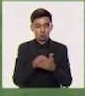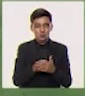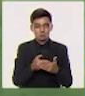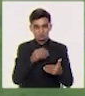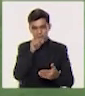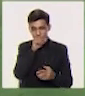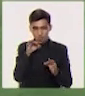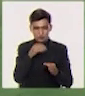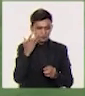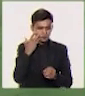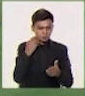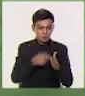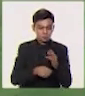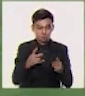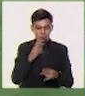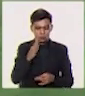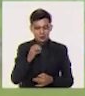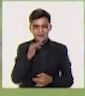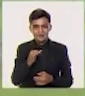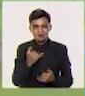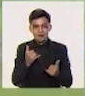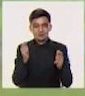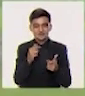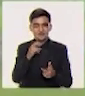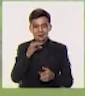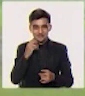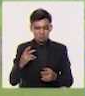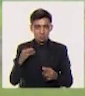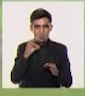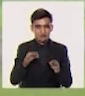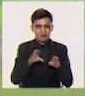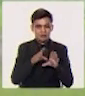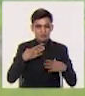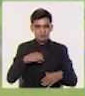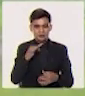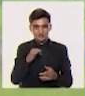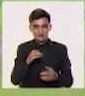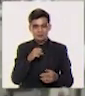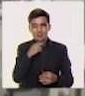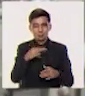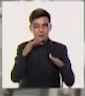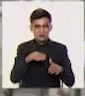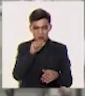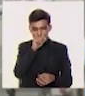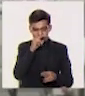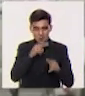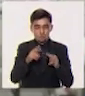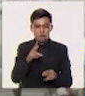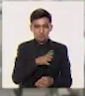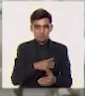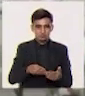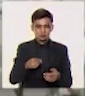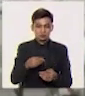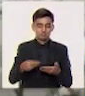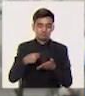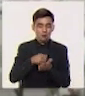құстарын қамауда ұстап отыру тиіс. Бірақ карантиндік шаралар енгізілмеген. Қорадағы құстарынан айырылған тұрғындарға олардың өтемақысы